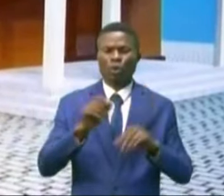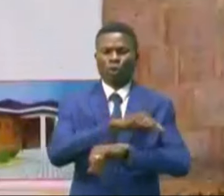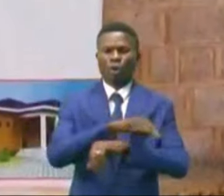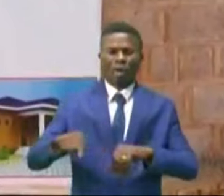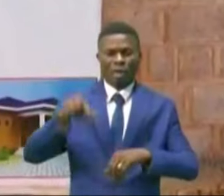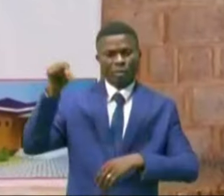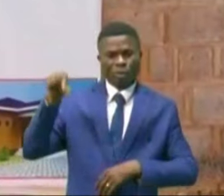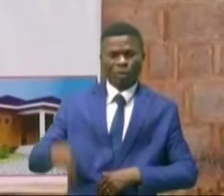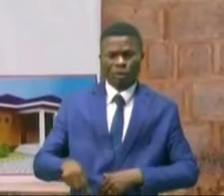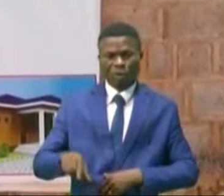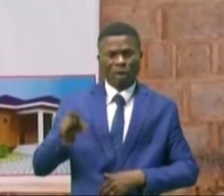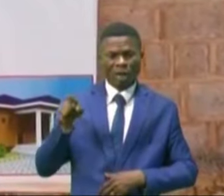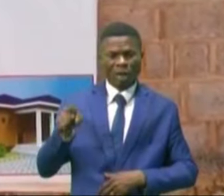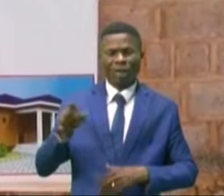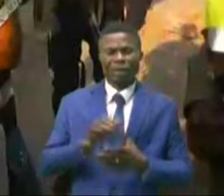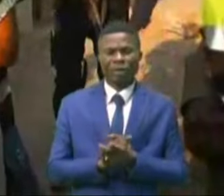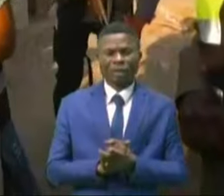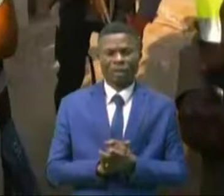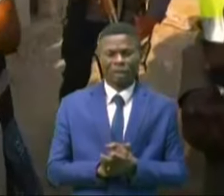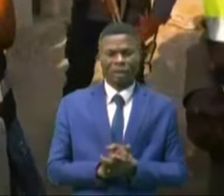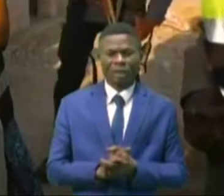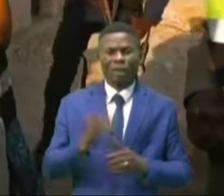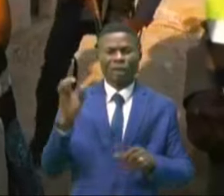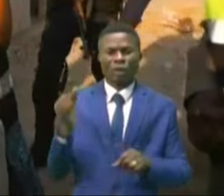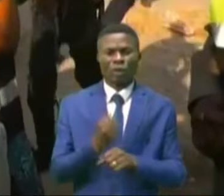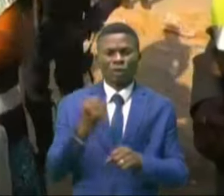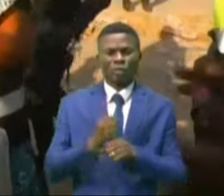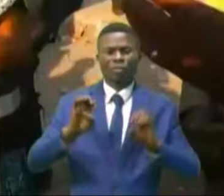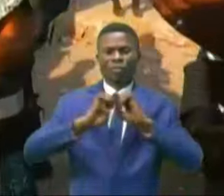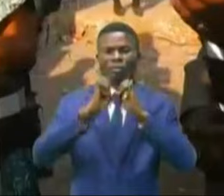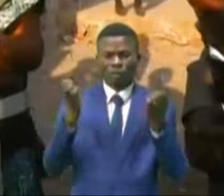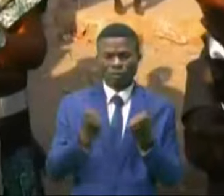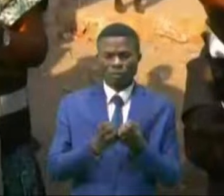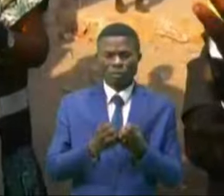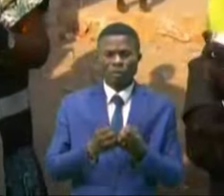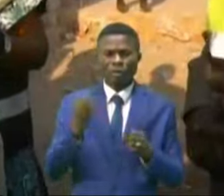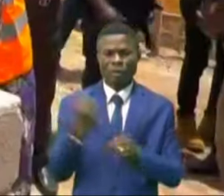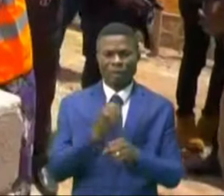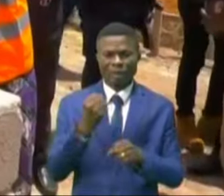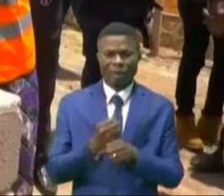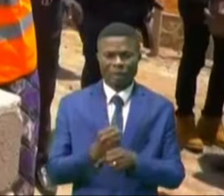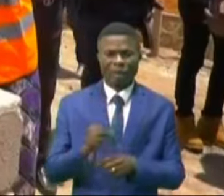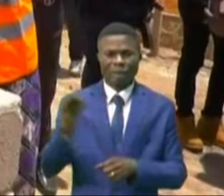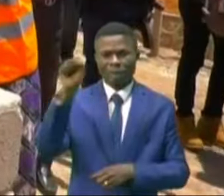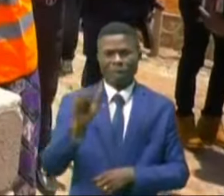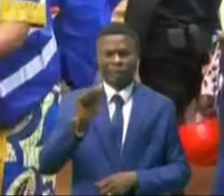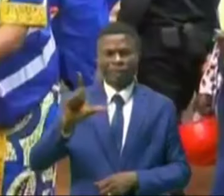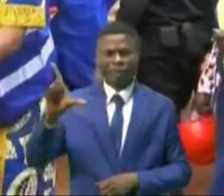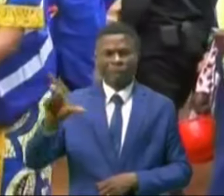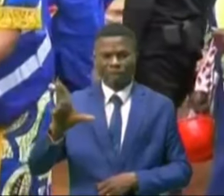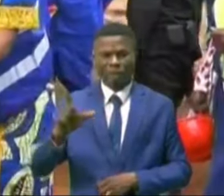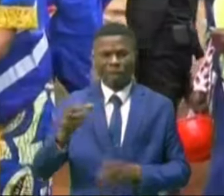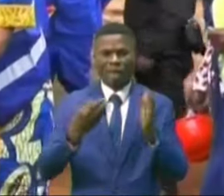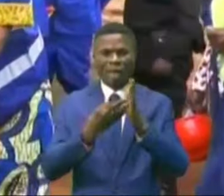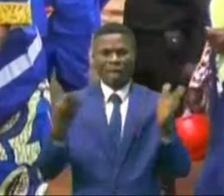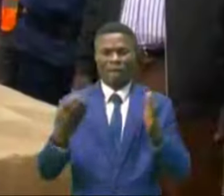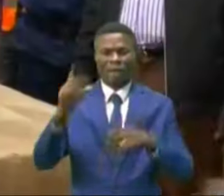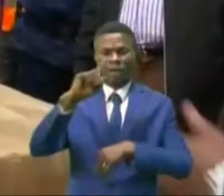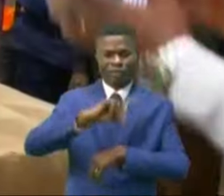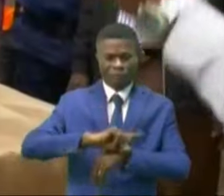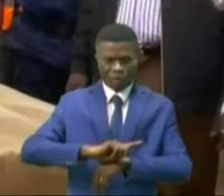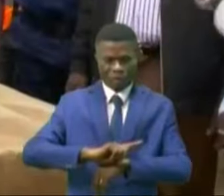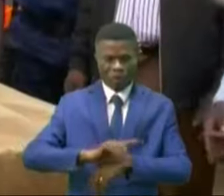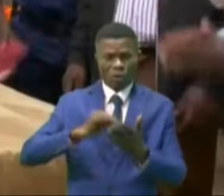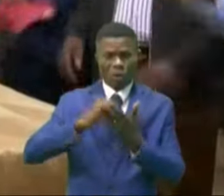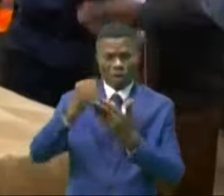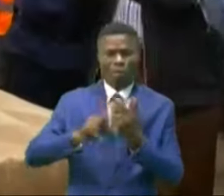du quartier Chamundenda, exécuté par l'entreprise Big Service Sarel, Pour une durée de 80 jours, ce projet vise